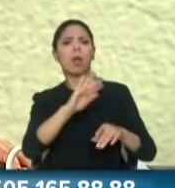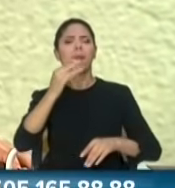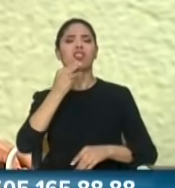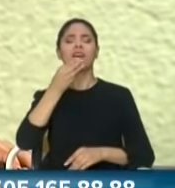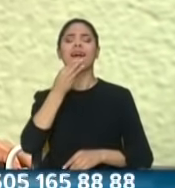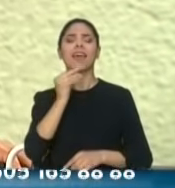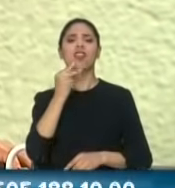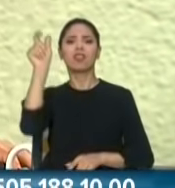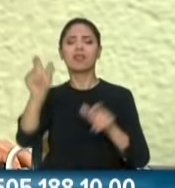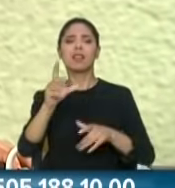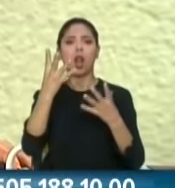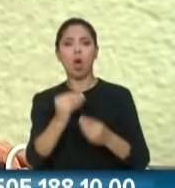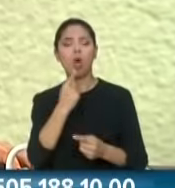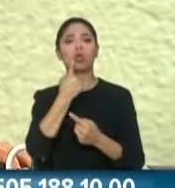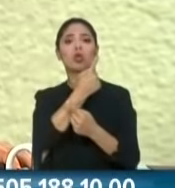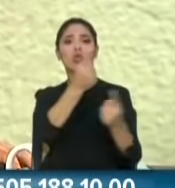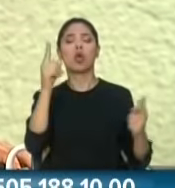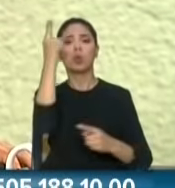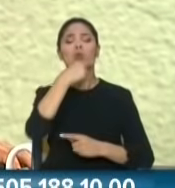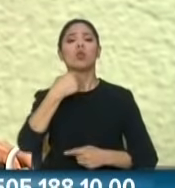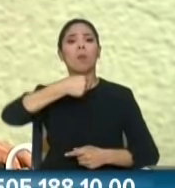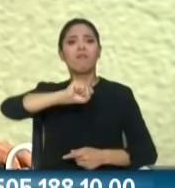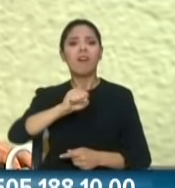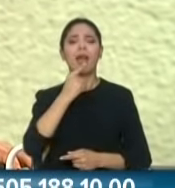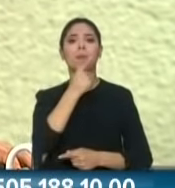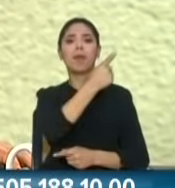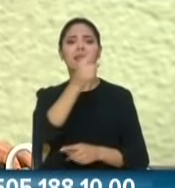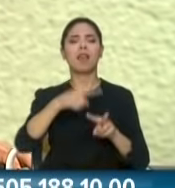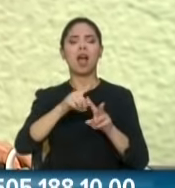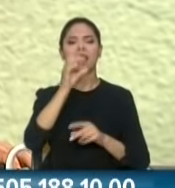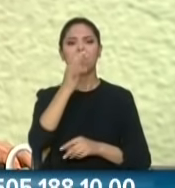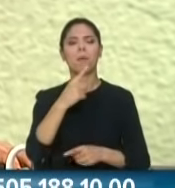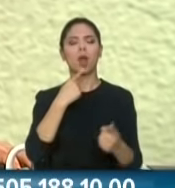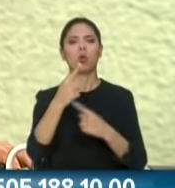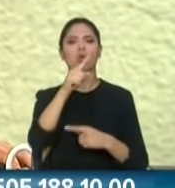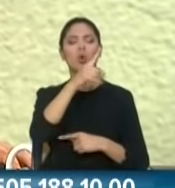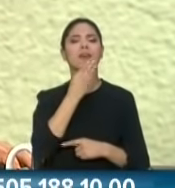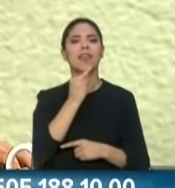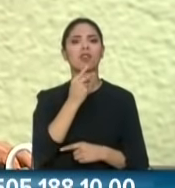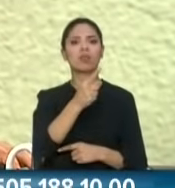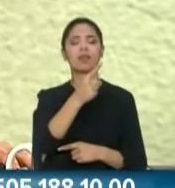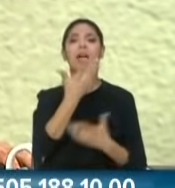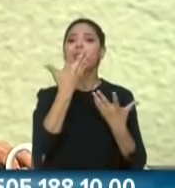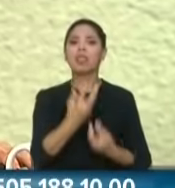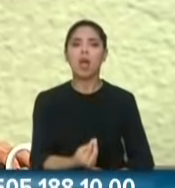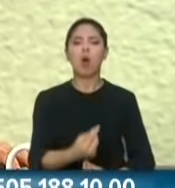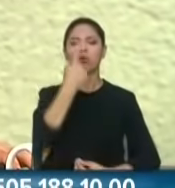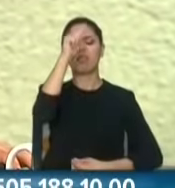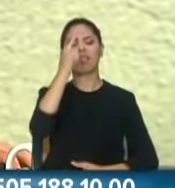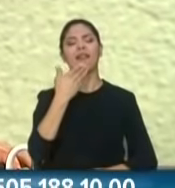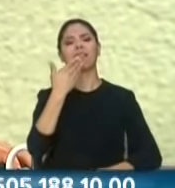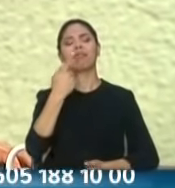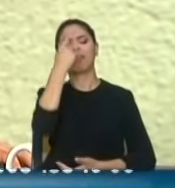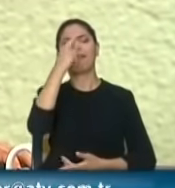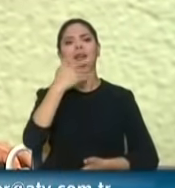kızların da bulunduğu iddia ediliyor. Yüzümü göstermeyin diyerek ATV Haber'e konuştu bugün o genç kız. Başına gelenleri tek tek